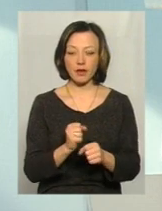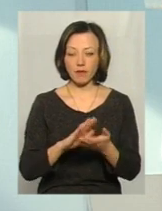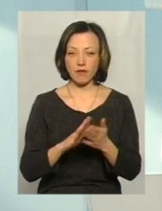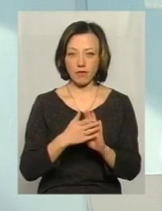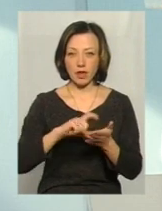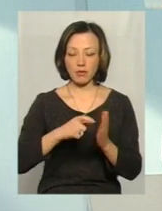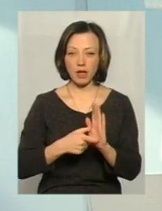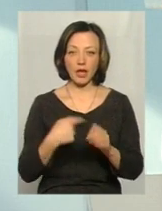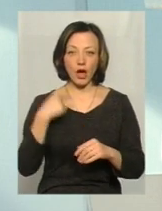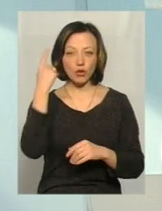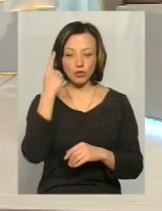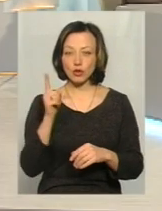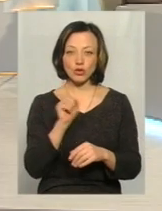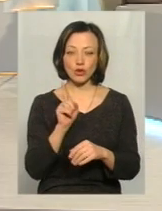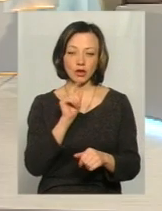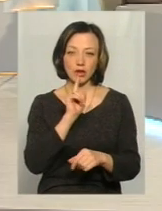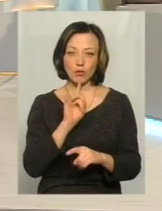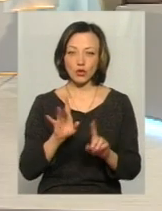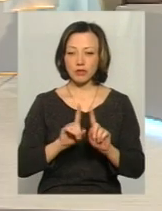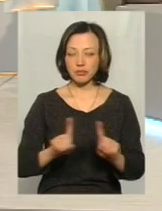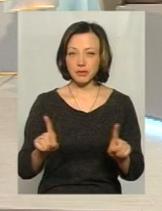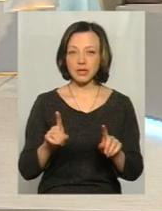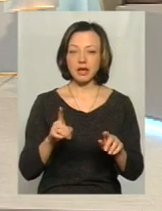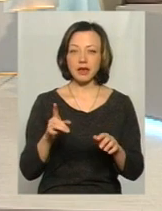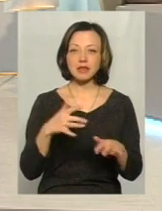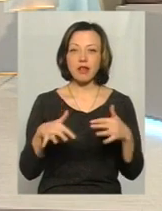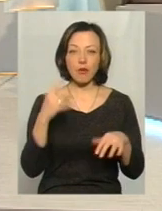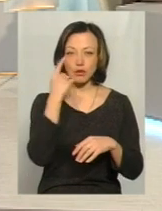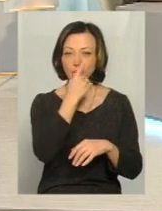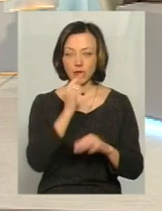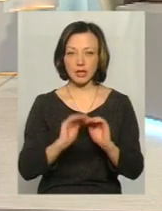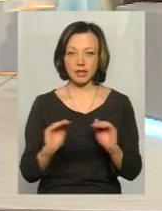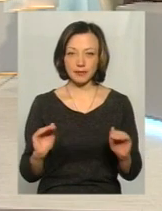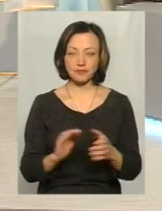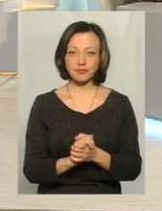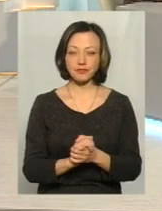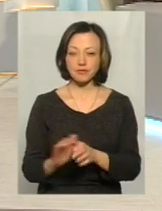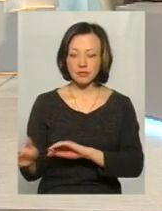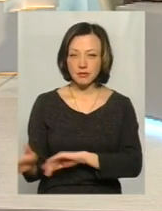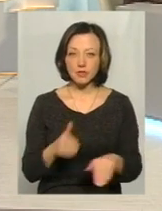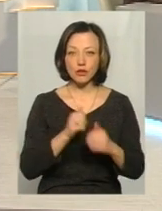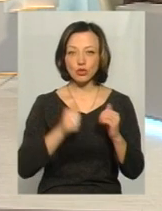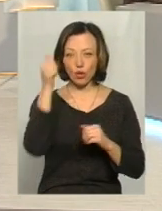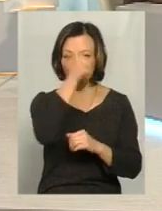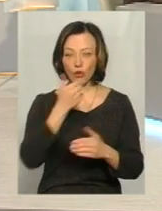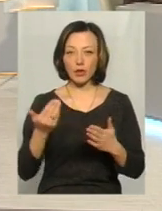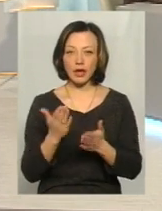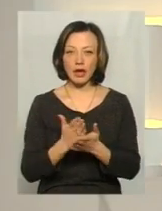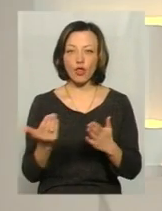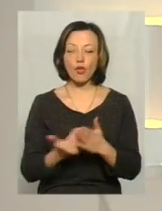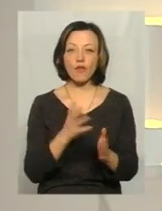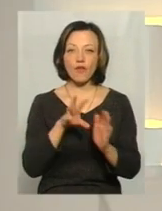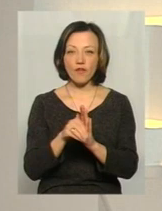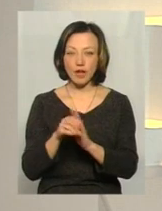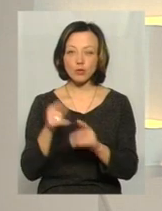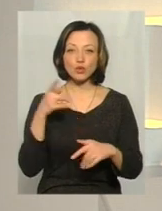аудиторіях. Тому я думаю, що не стане винятком і слабозорі діти. От щороку з'являються нововведення, ми про це з вами вже говорили, ну